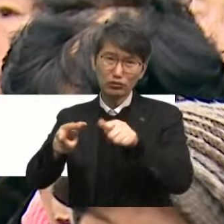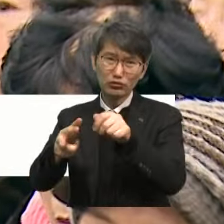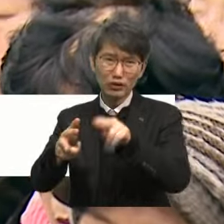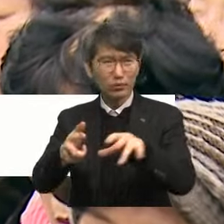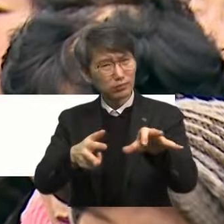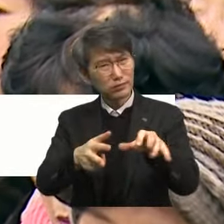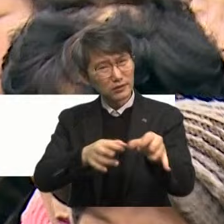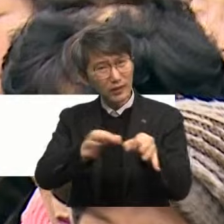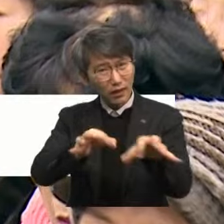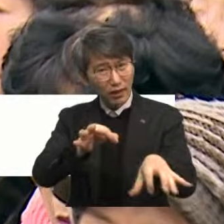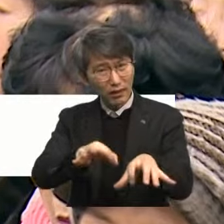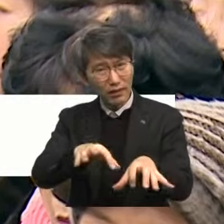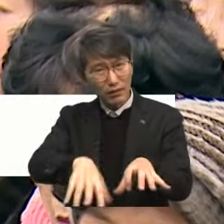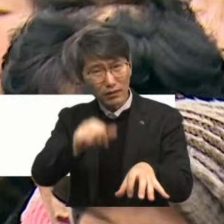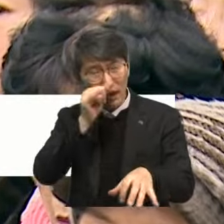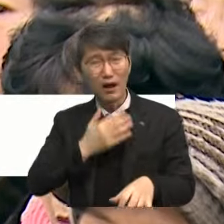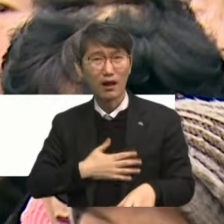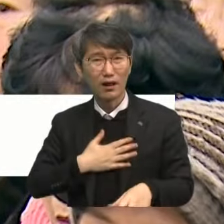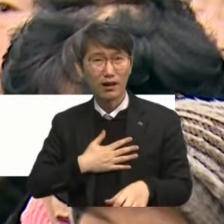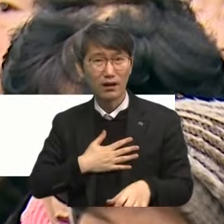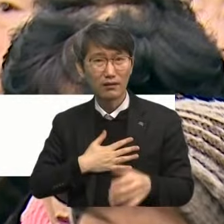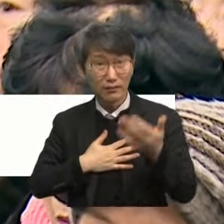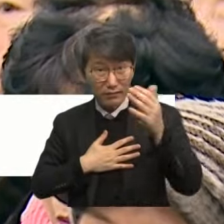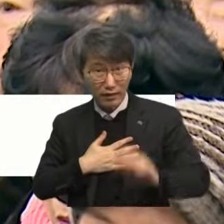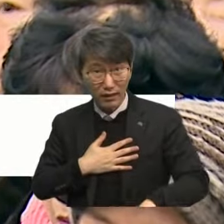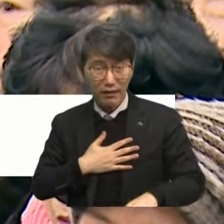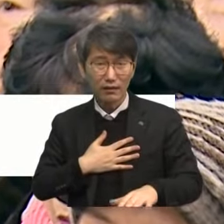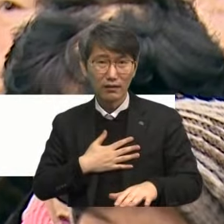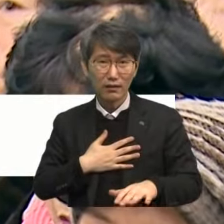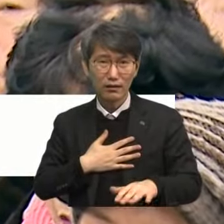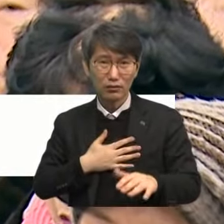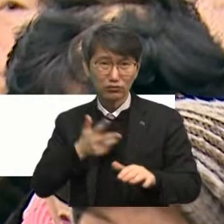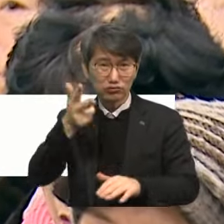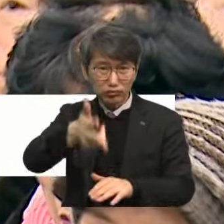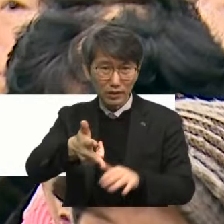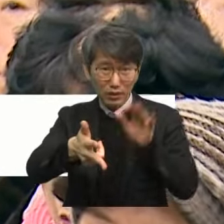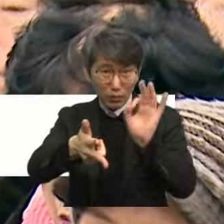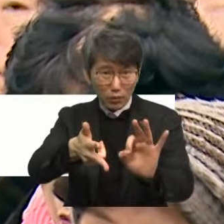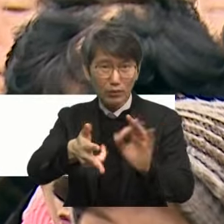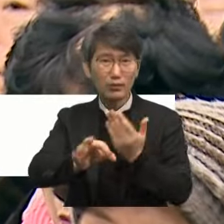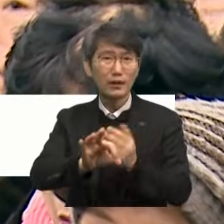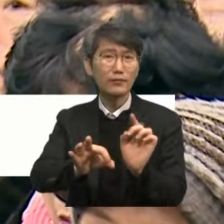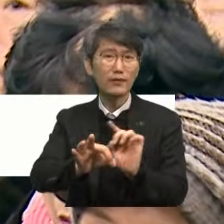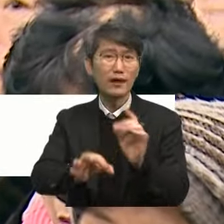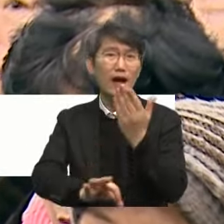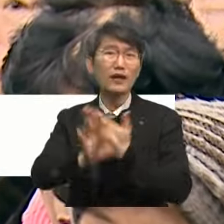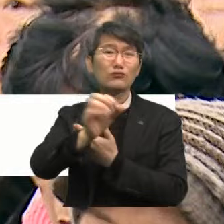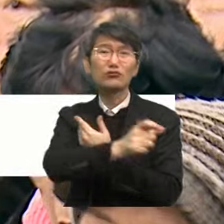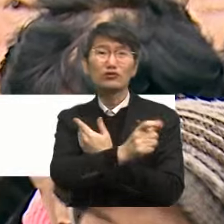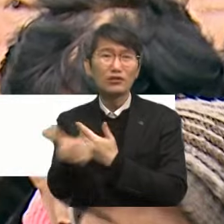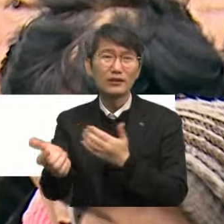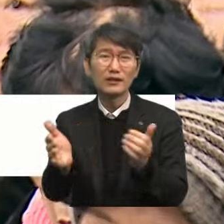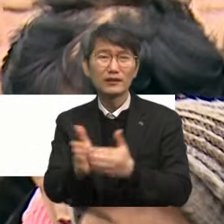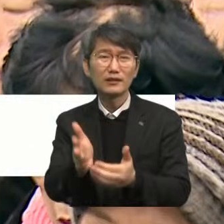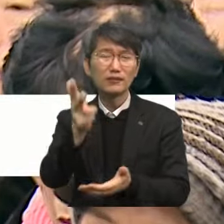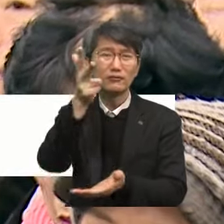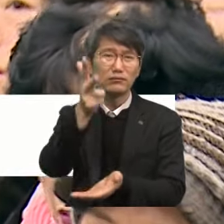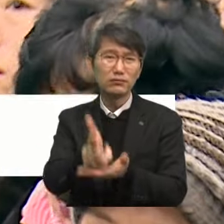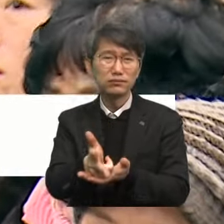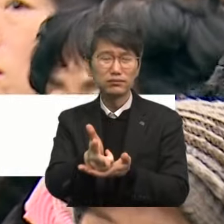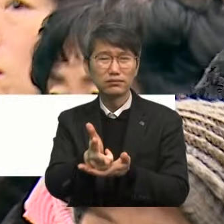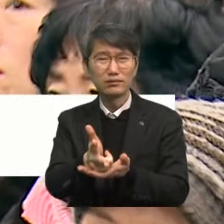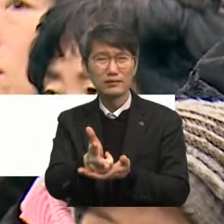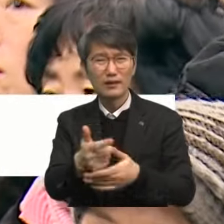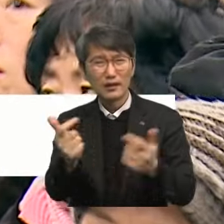그 공간이 있는 걸로 알고 있습니다. 그러는데 거기에 보면은 아침부터 저녁까지